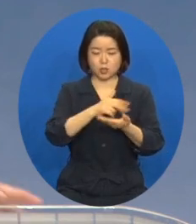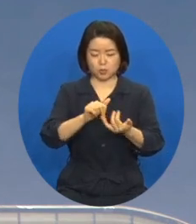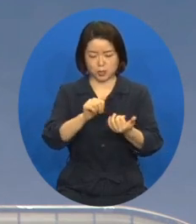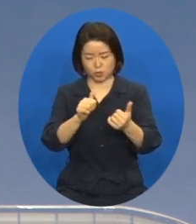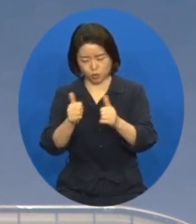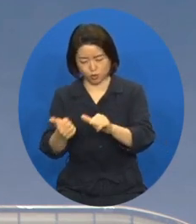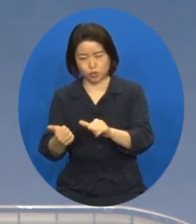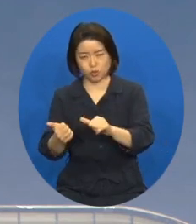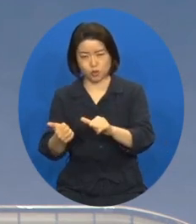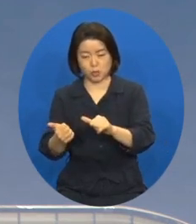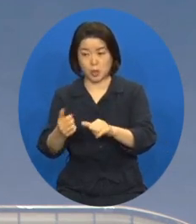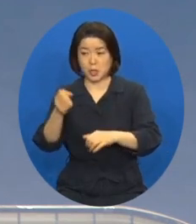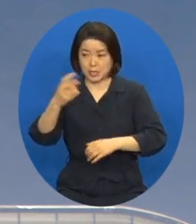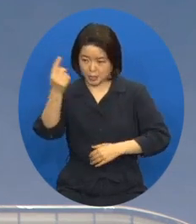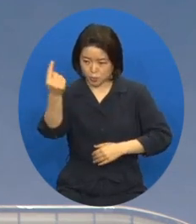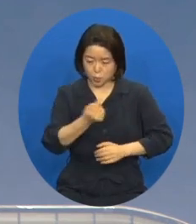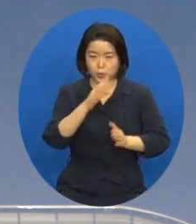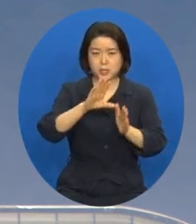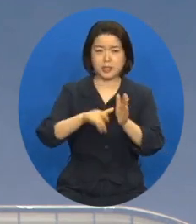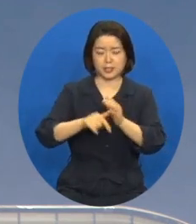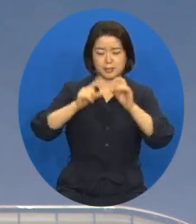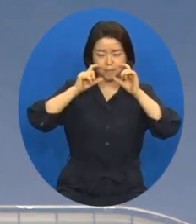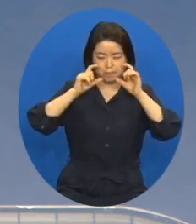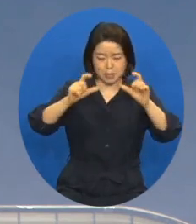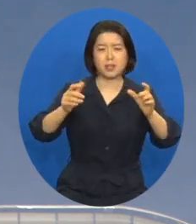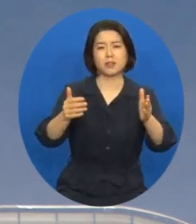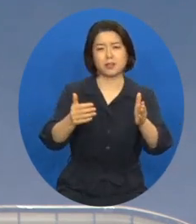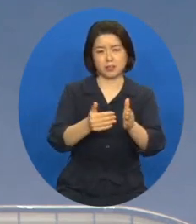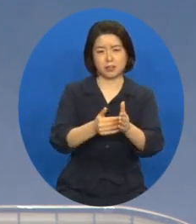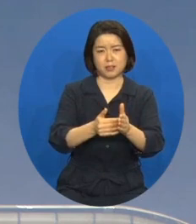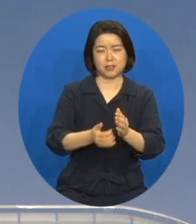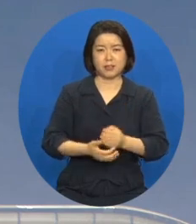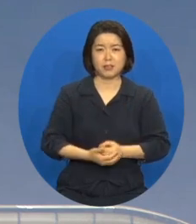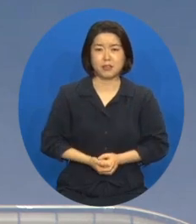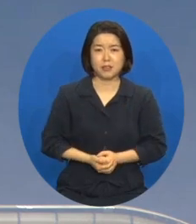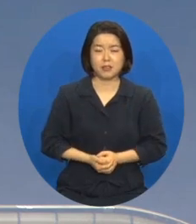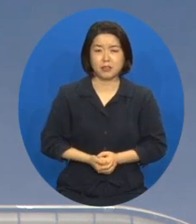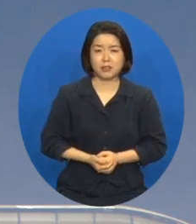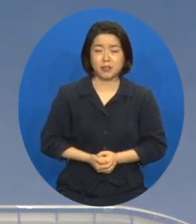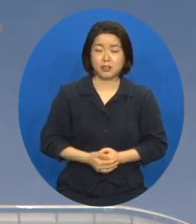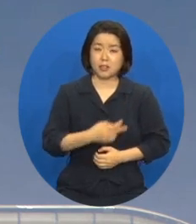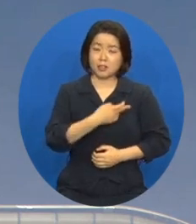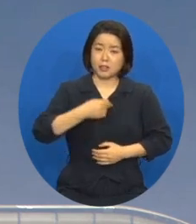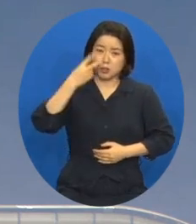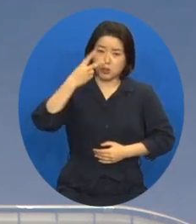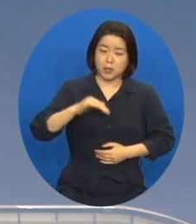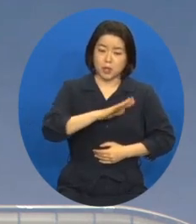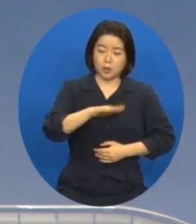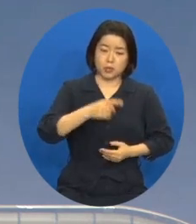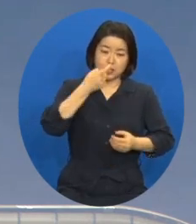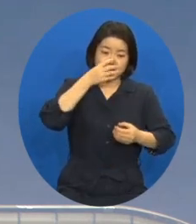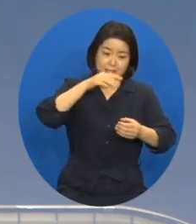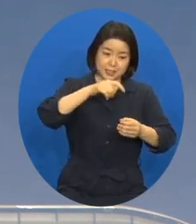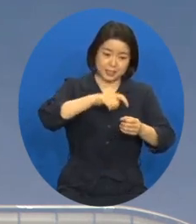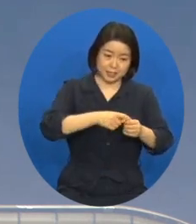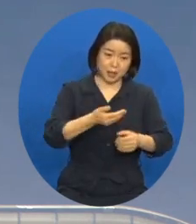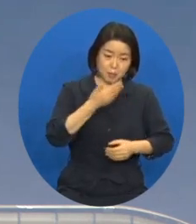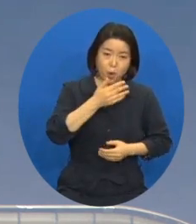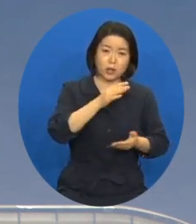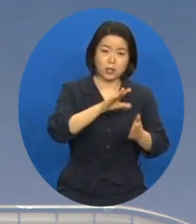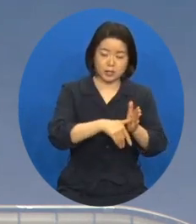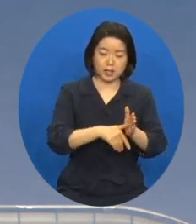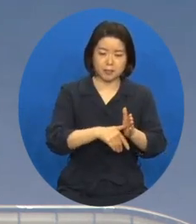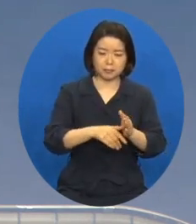죽으심을 그가 오실 때까지 선포하는 것입니다. 사도 바울은 우리가 성찬 받을 때 그러니 반드시 우리